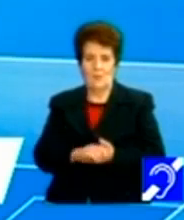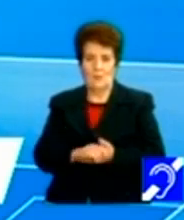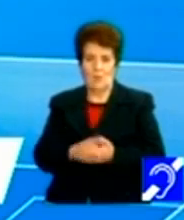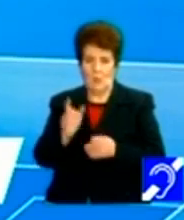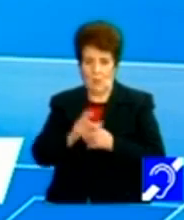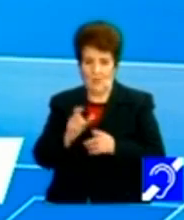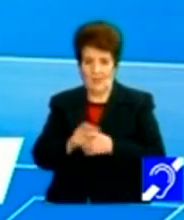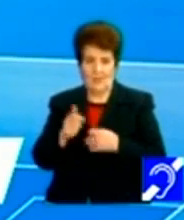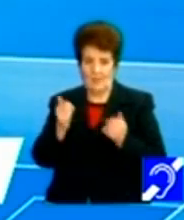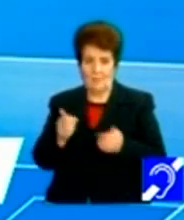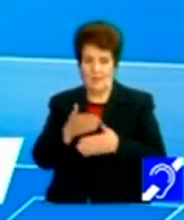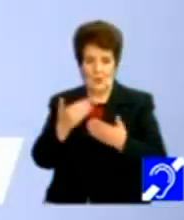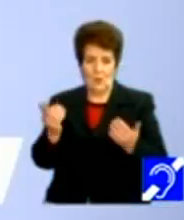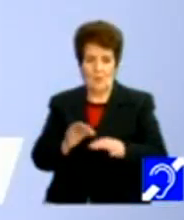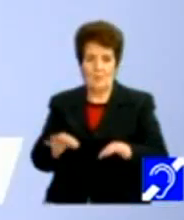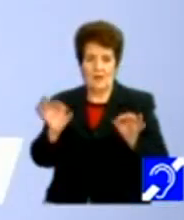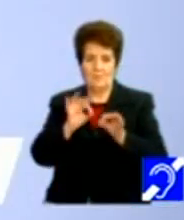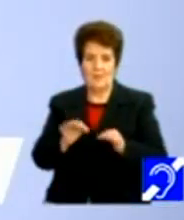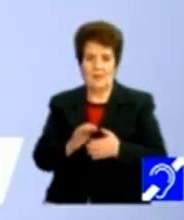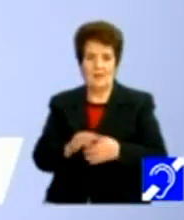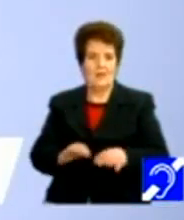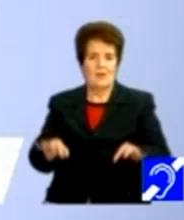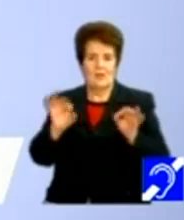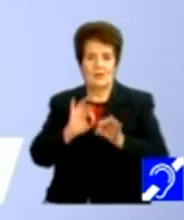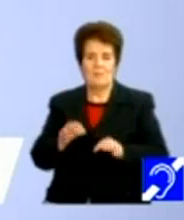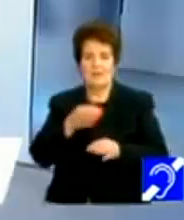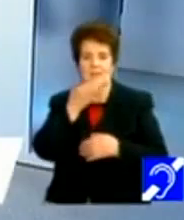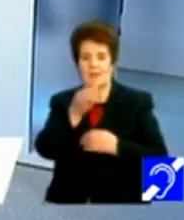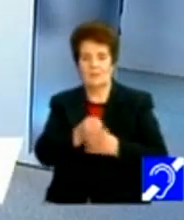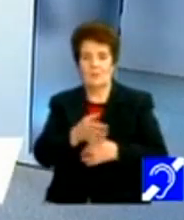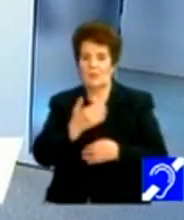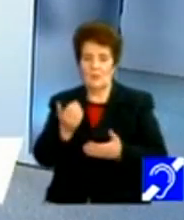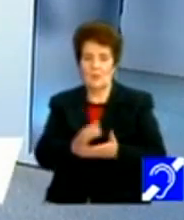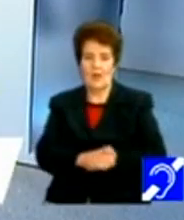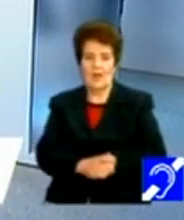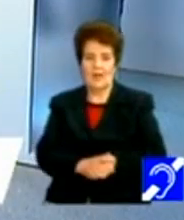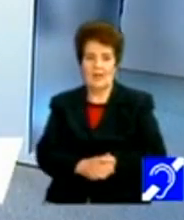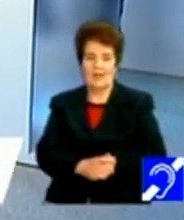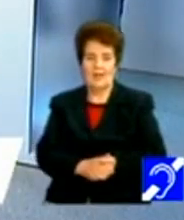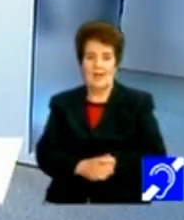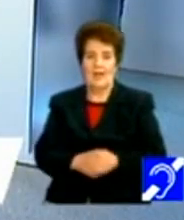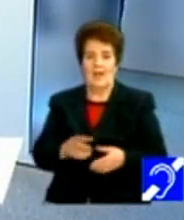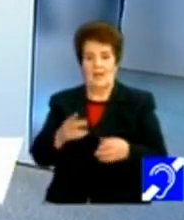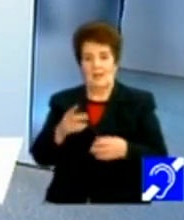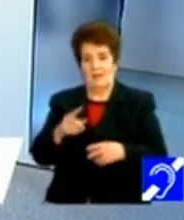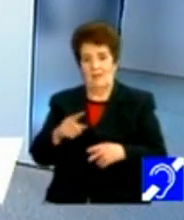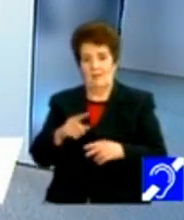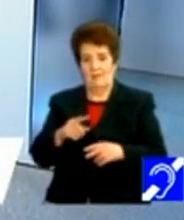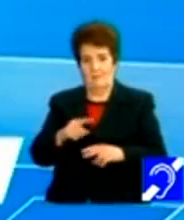cuvinte de bine despre nimeni. Nu am nimic să comentez. N-aveți nimic să răspundeți. Bun. Dacă nu mai aveți să răspundeți, trecem la minutul de final? Da.